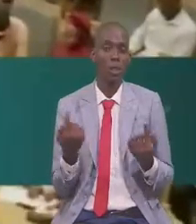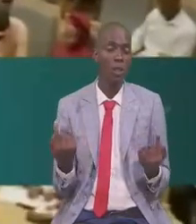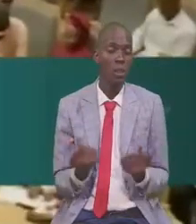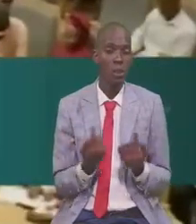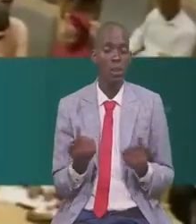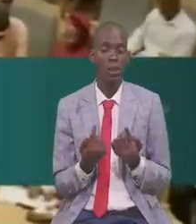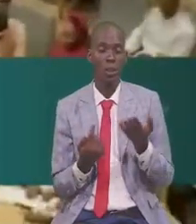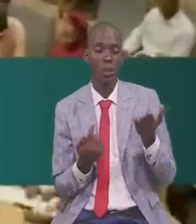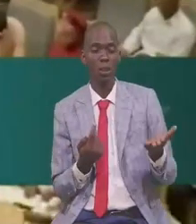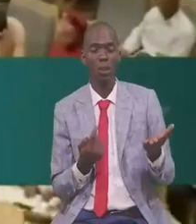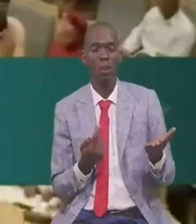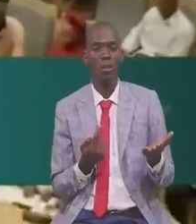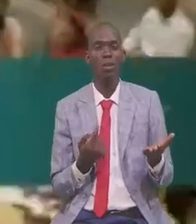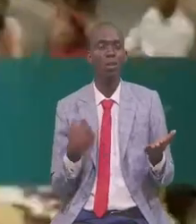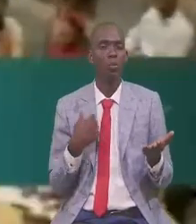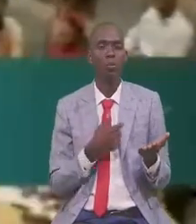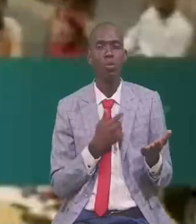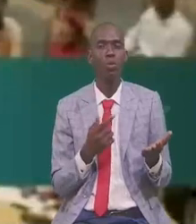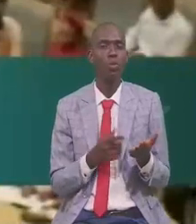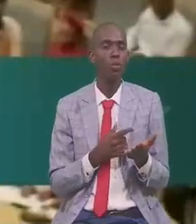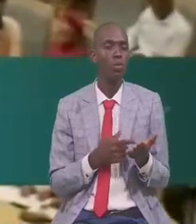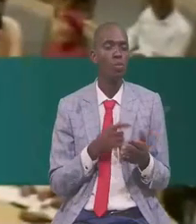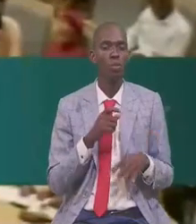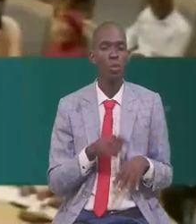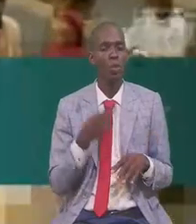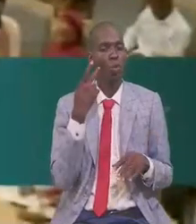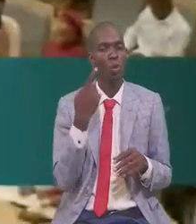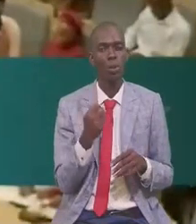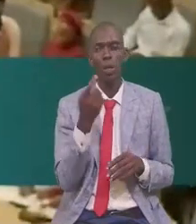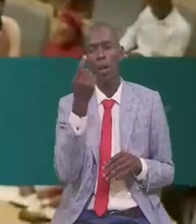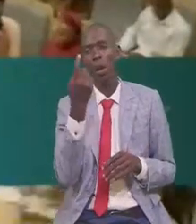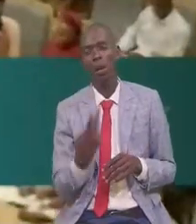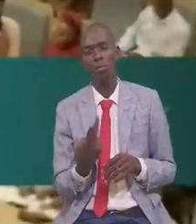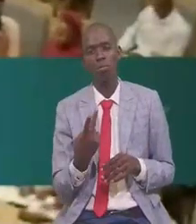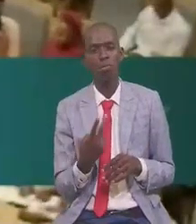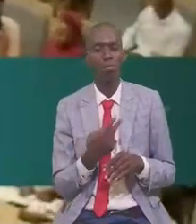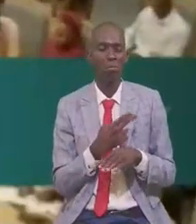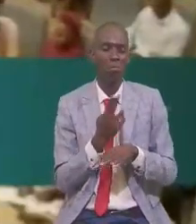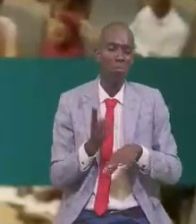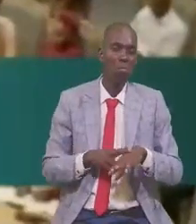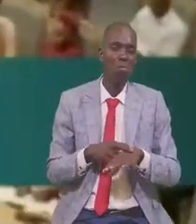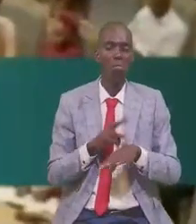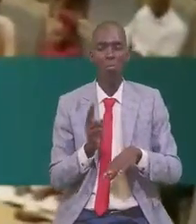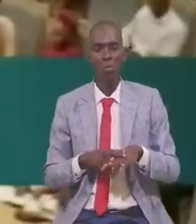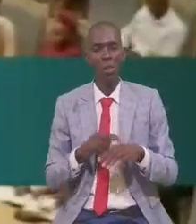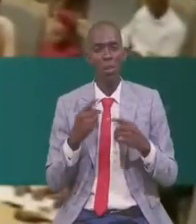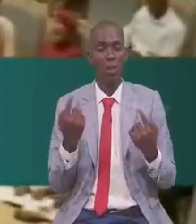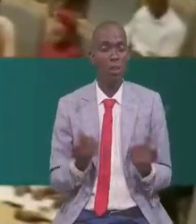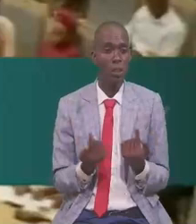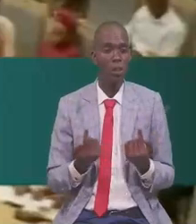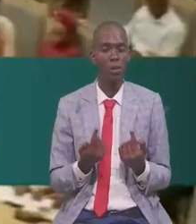parfois, pour la personne moyenne, C'est un péché normal. Pour